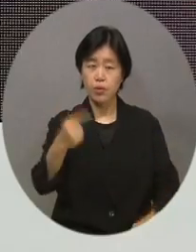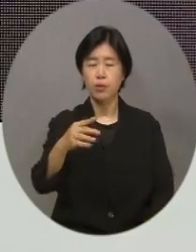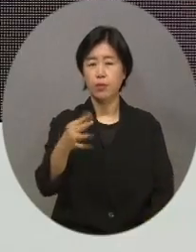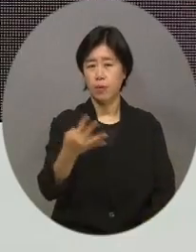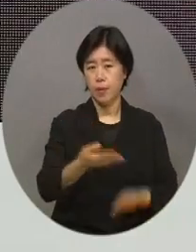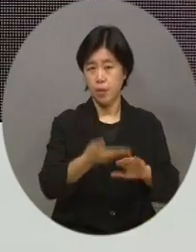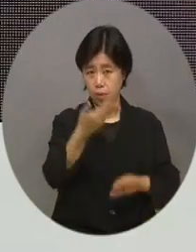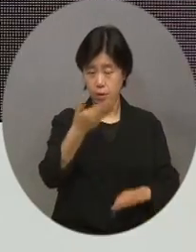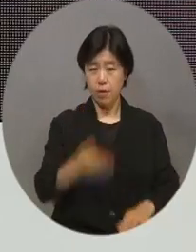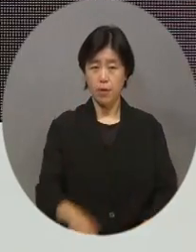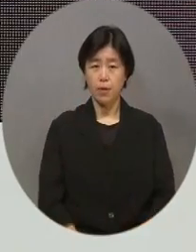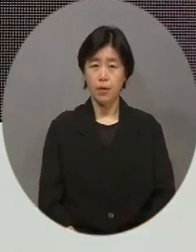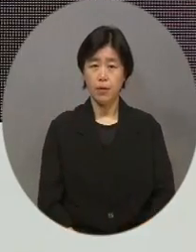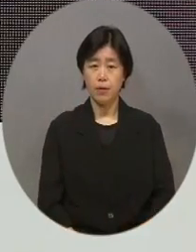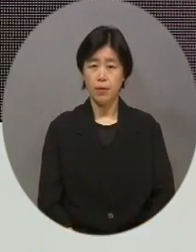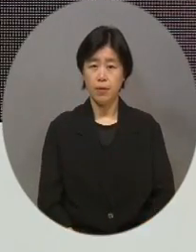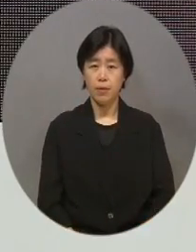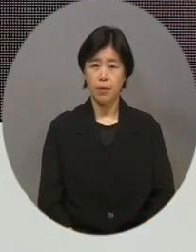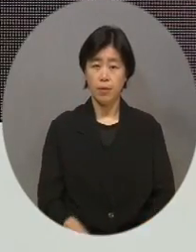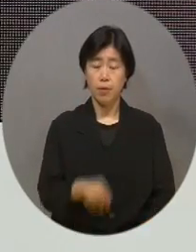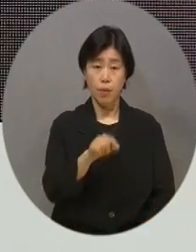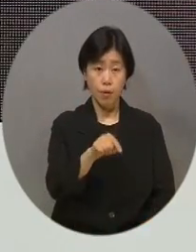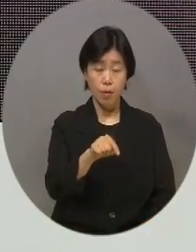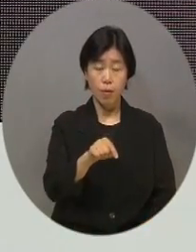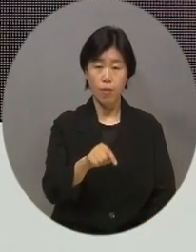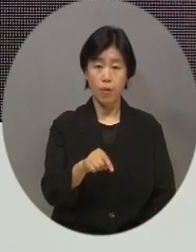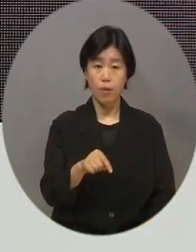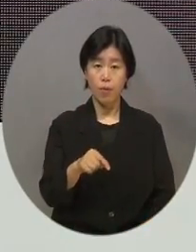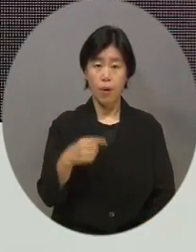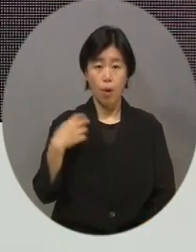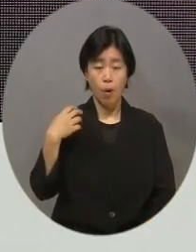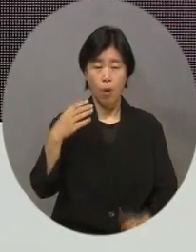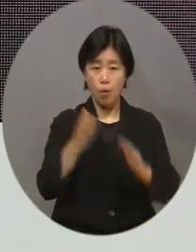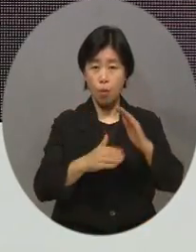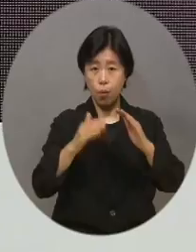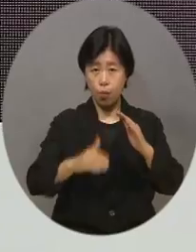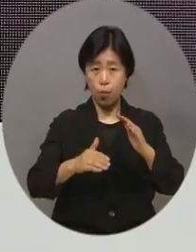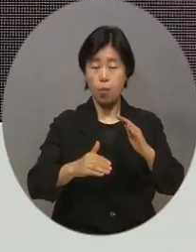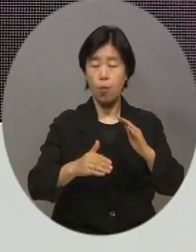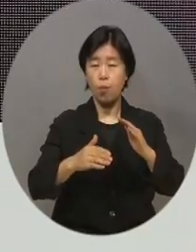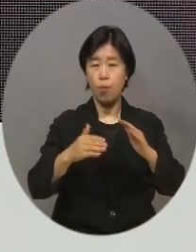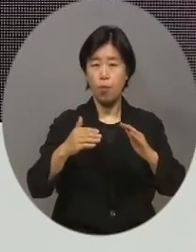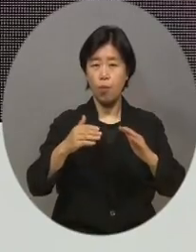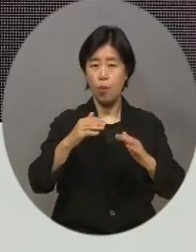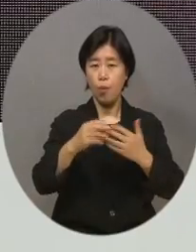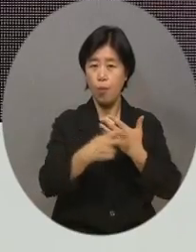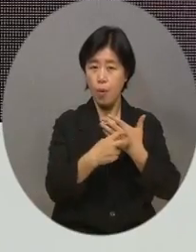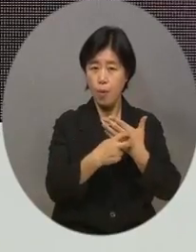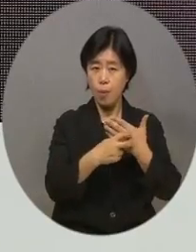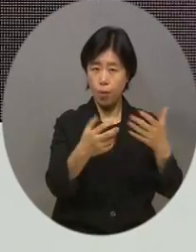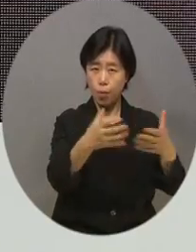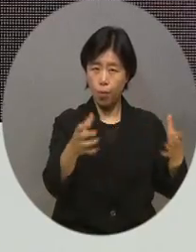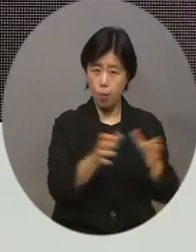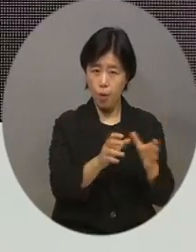그 병원을 이제 공공의료원으로 지금 전환해서 하고자 하는 것 같은데